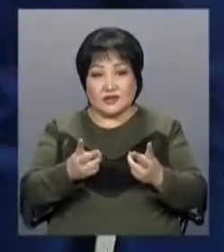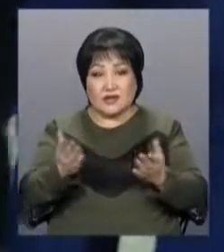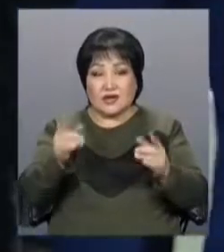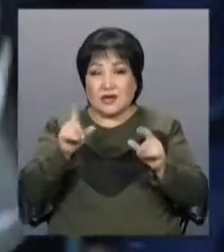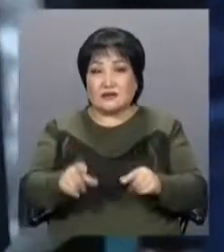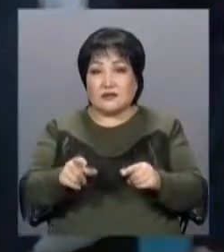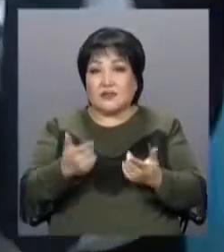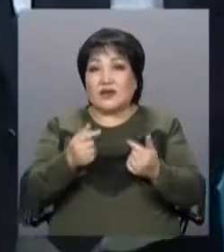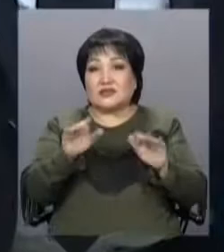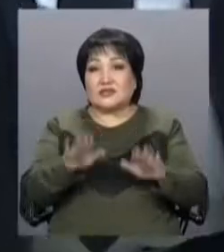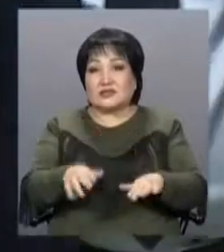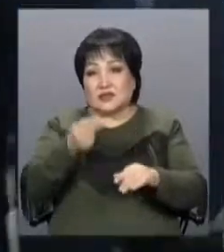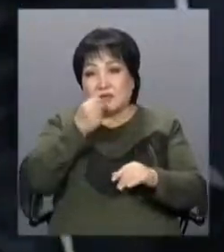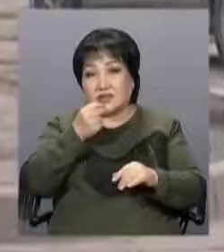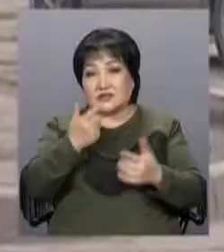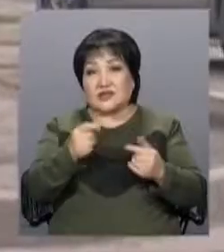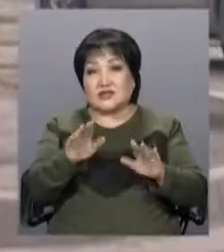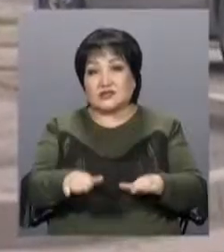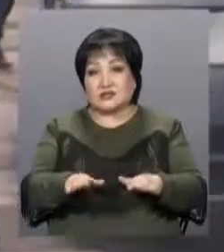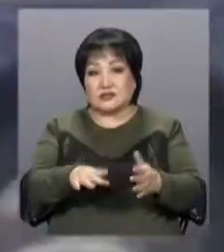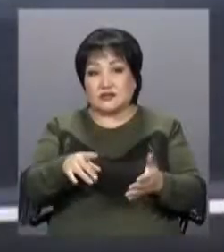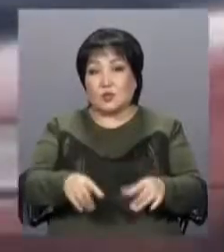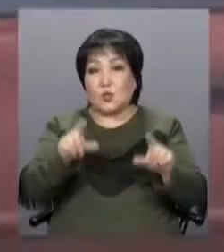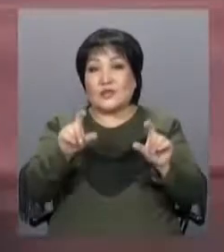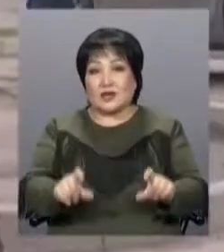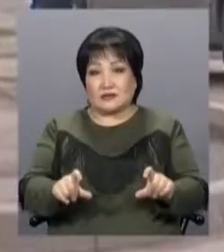отырады, орындықтарды басқаша қою керек.